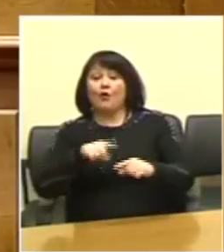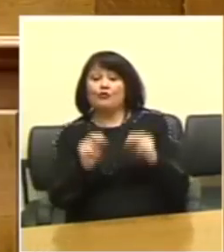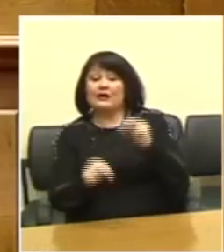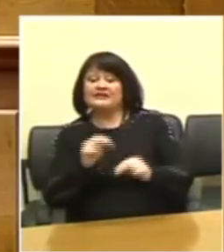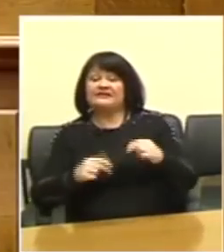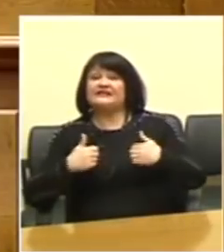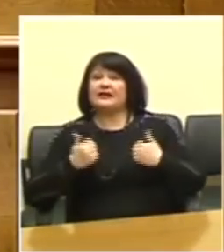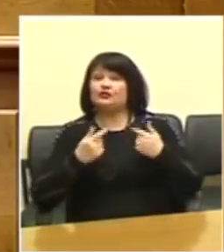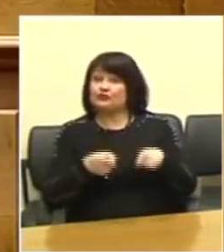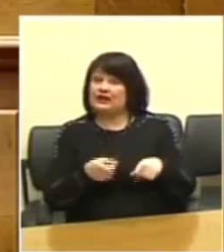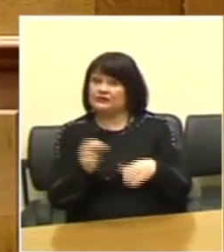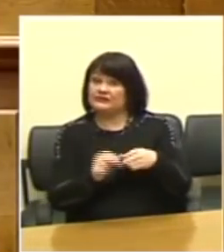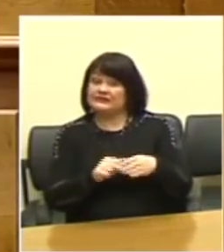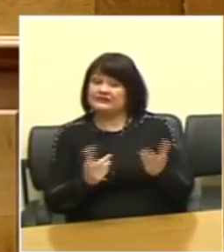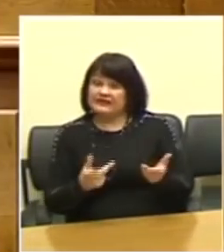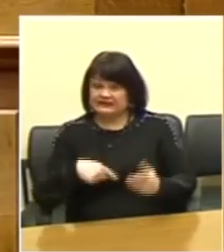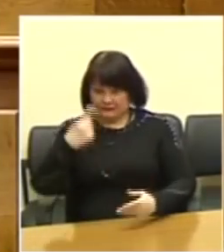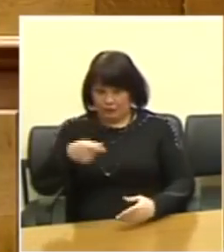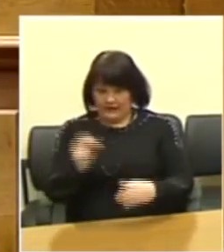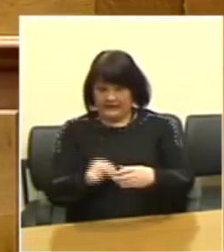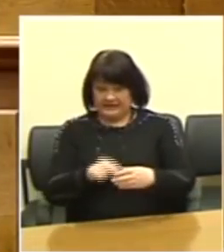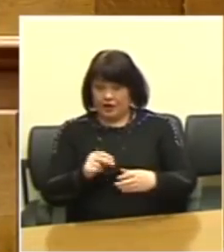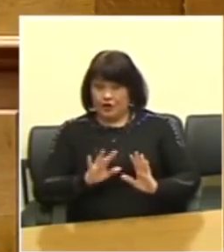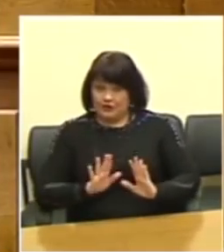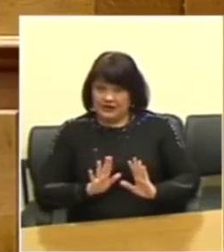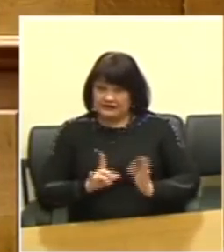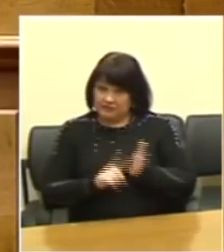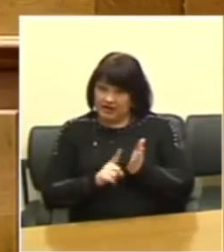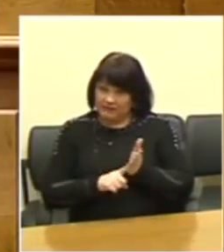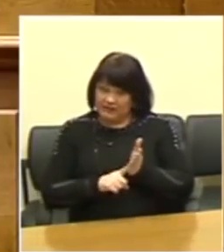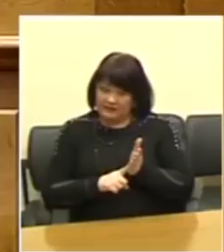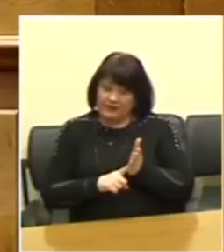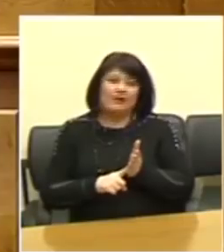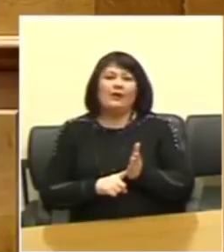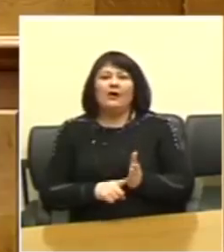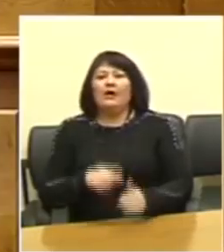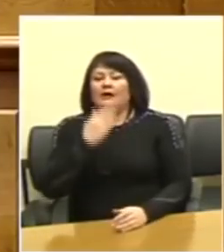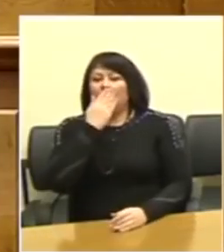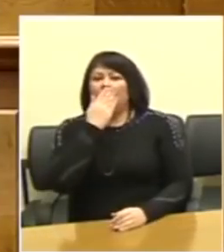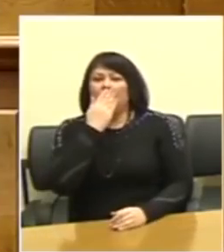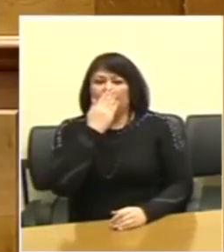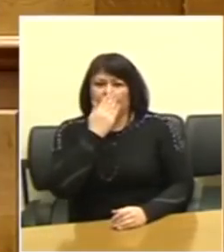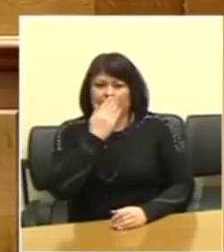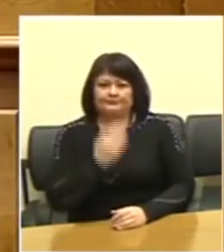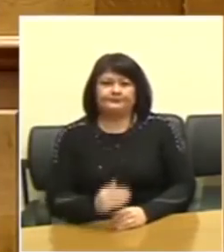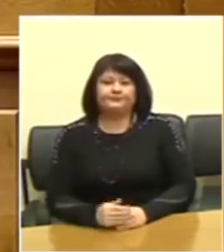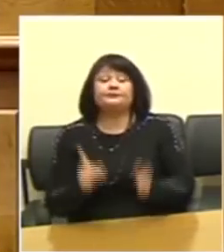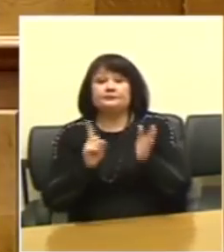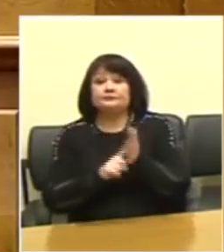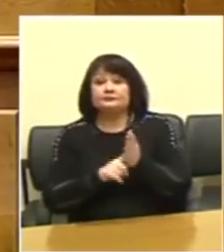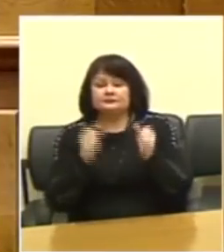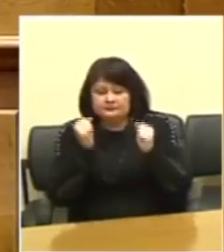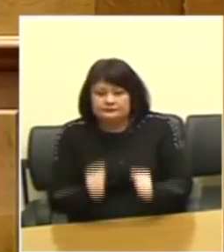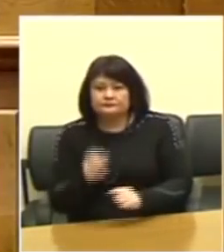νεολαία μας σήμερα, στις επόμενες εκλογικές μάχες. Αυτό πρέπει να γίνει και προσωπικός